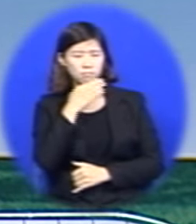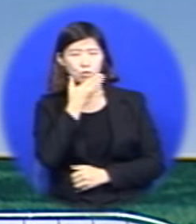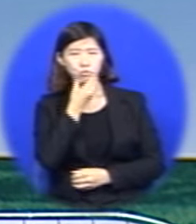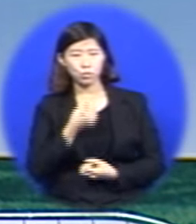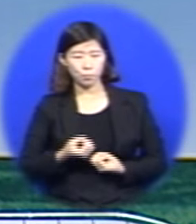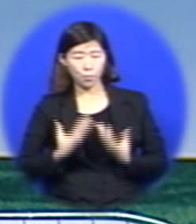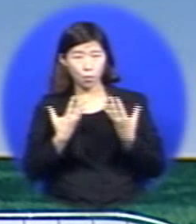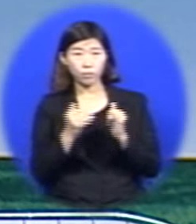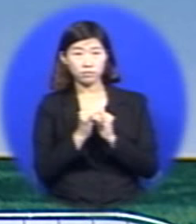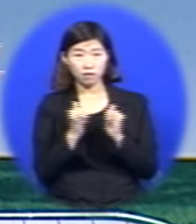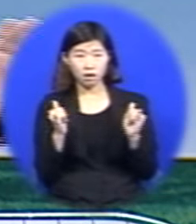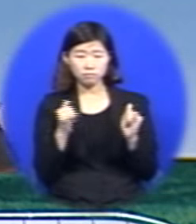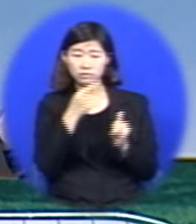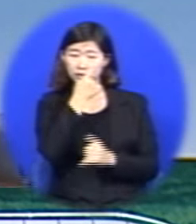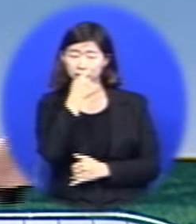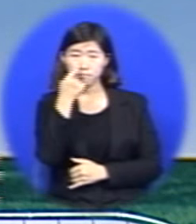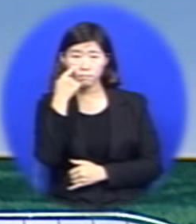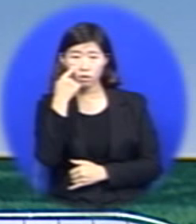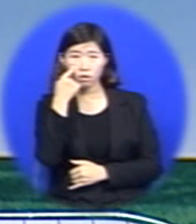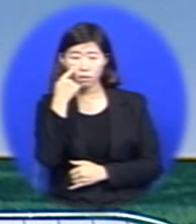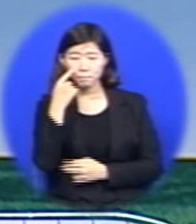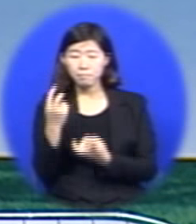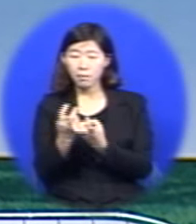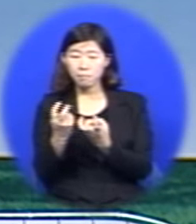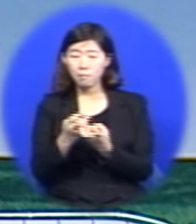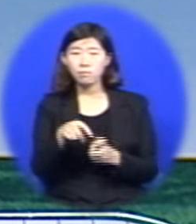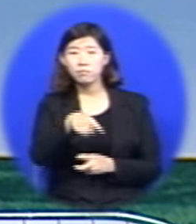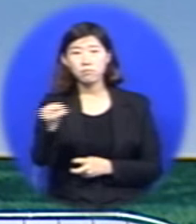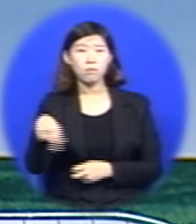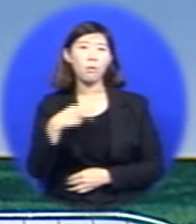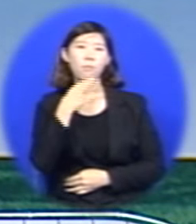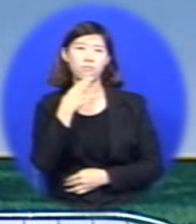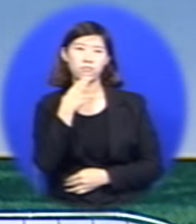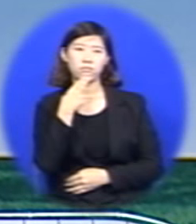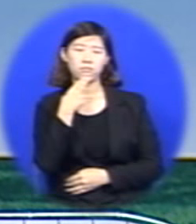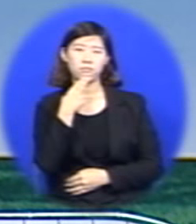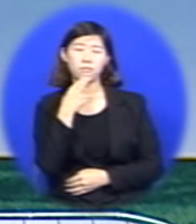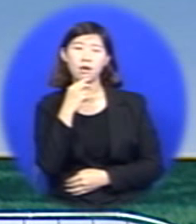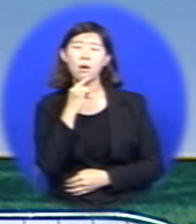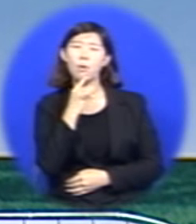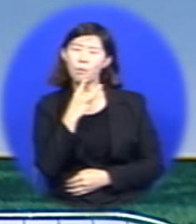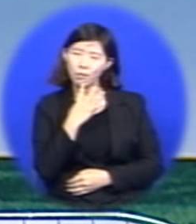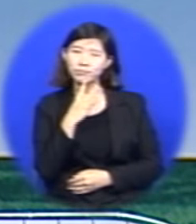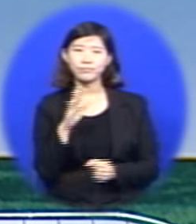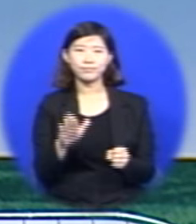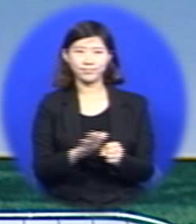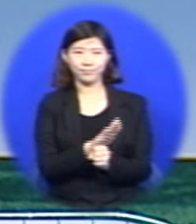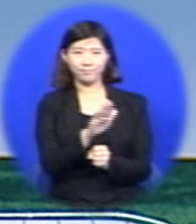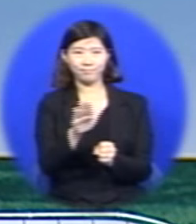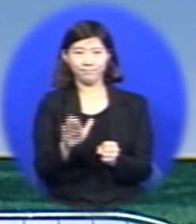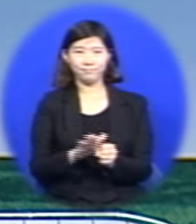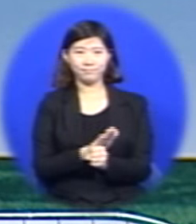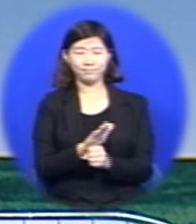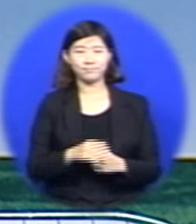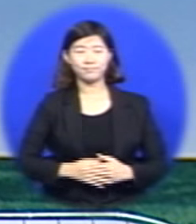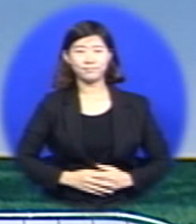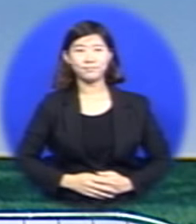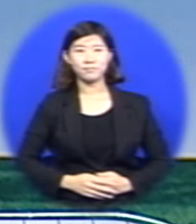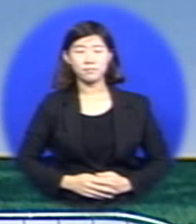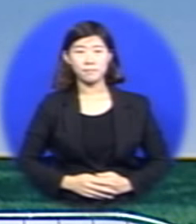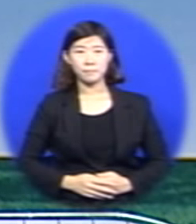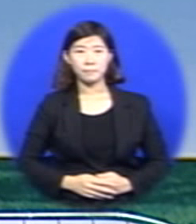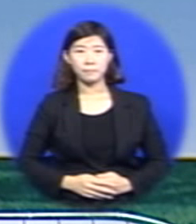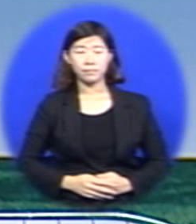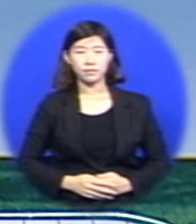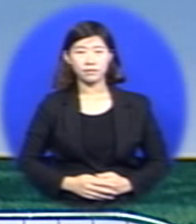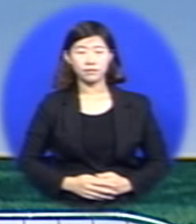사람이라는 것을 증명할 다른 길이 없습니다. 사랑만 하며 사는 것입니다. 그런데 성경을